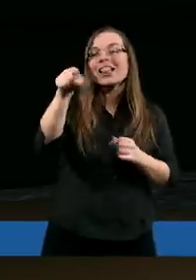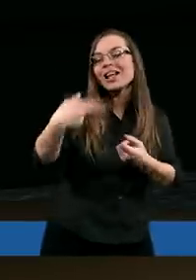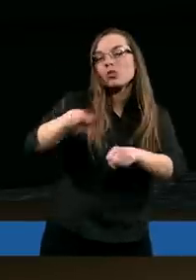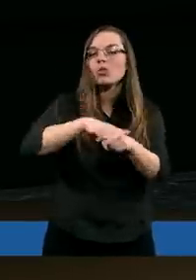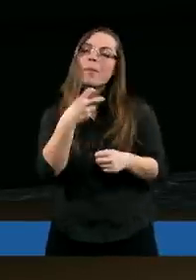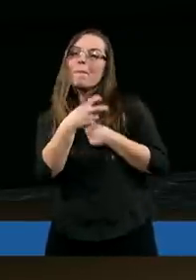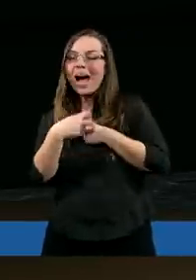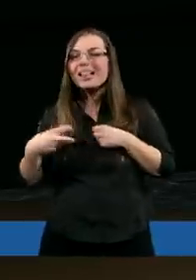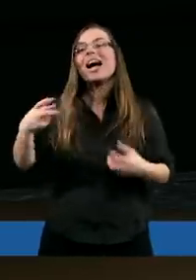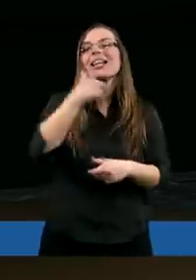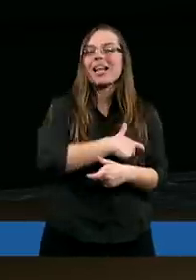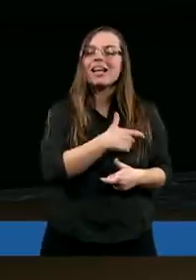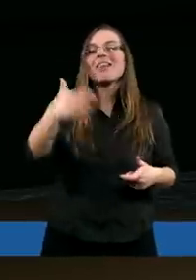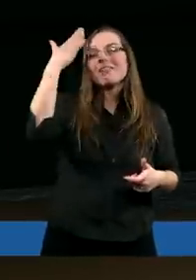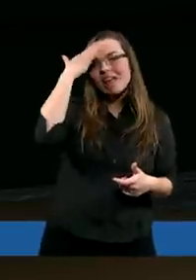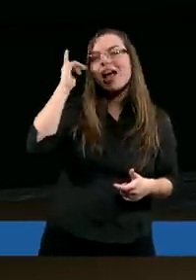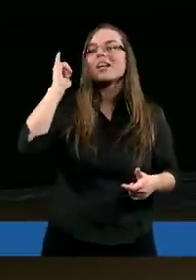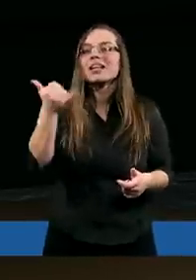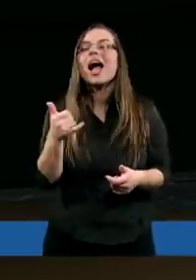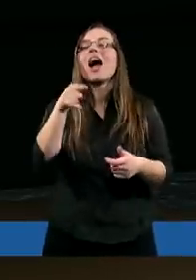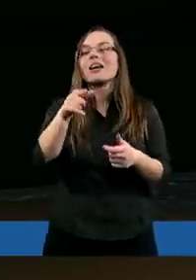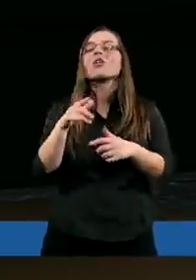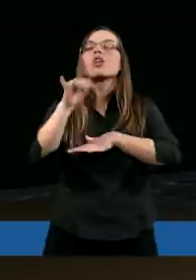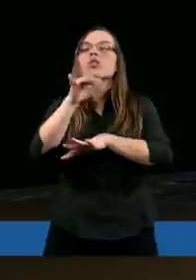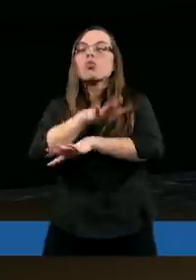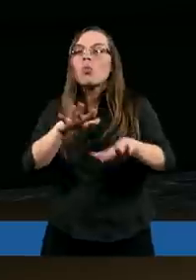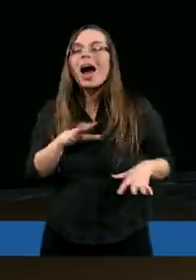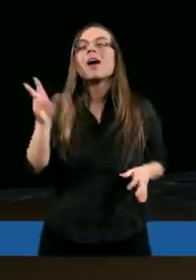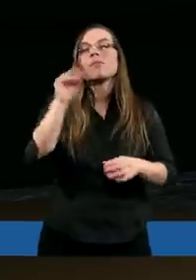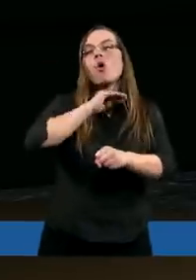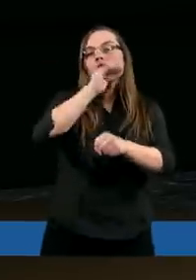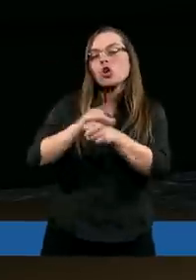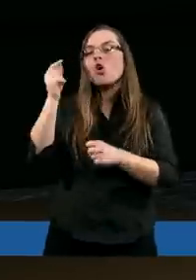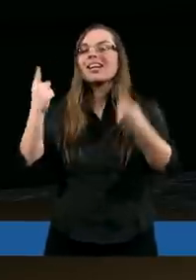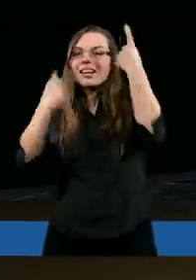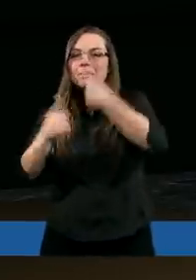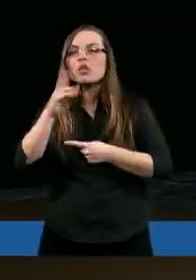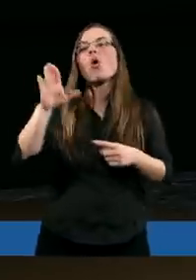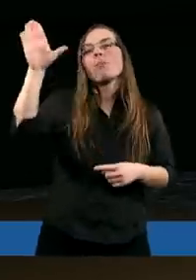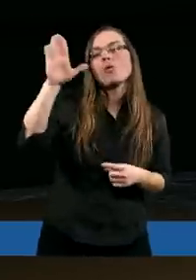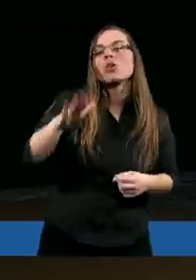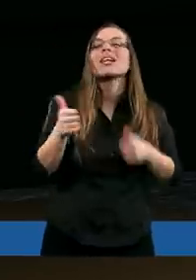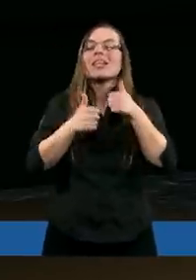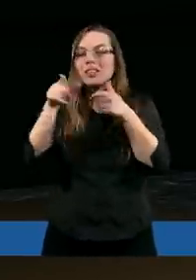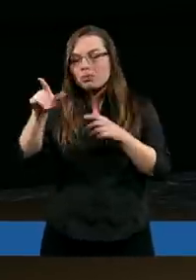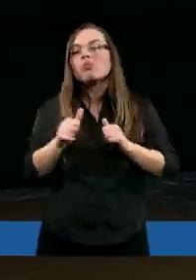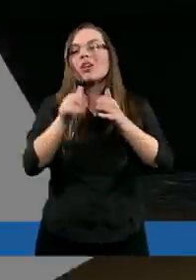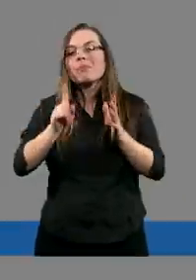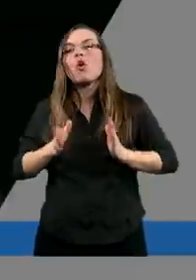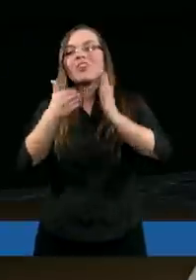bada serca, wie, jaki jest zamysł ducha, bo zgodnie z myślą Bożą wstawia się za